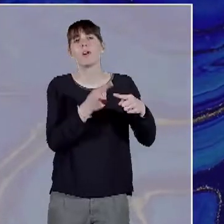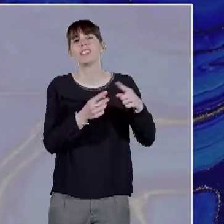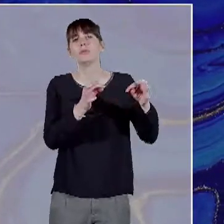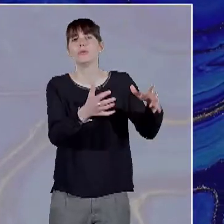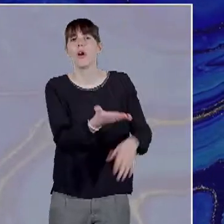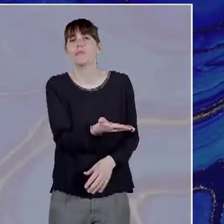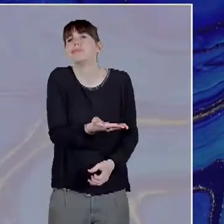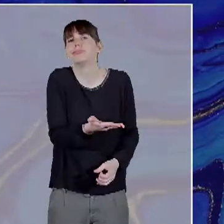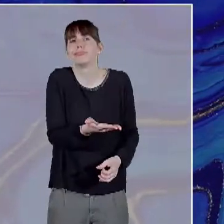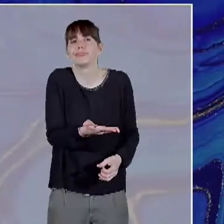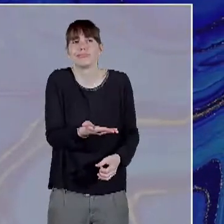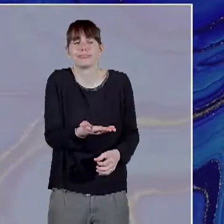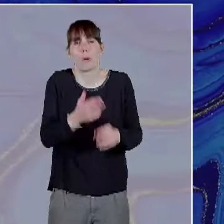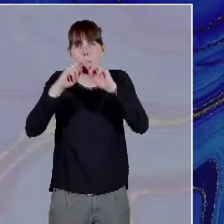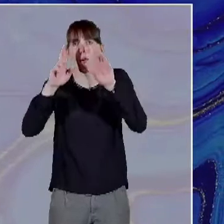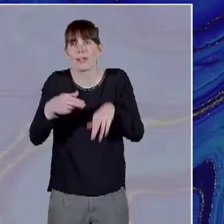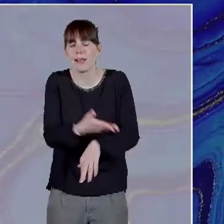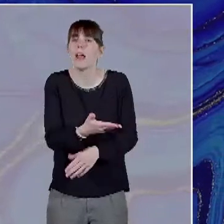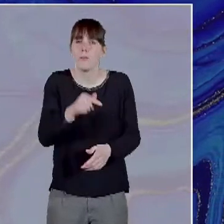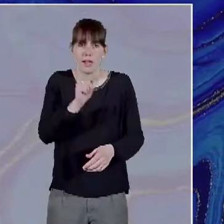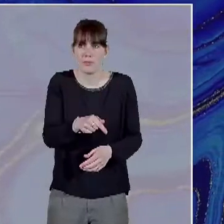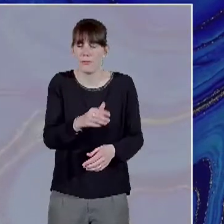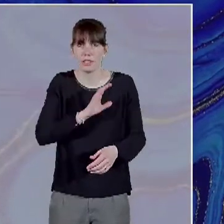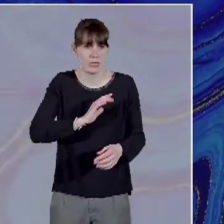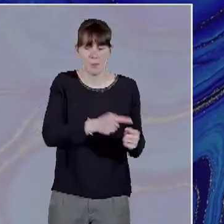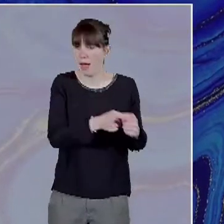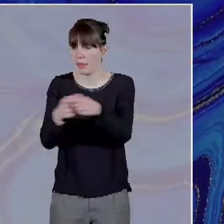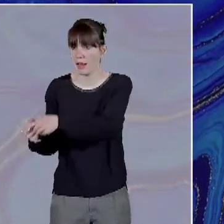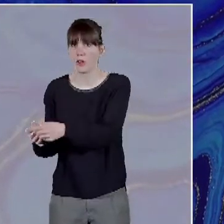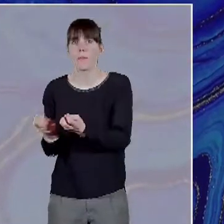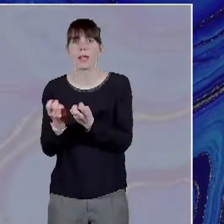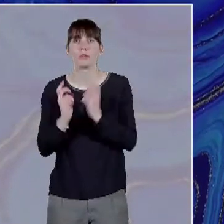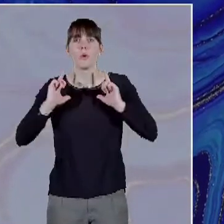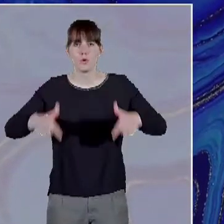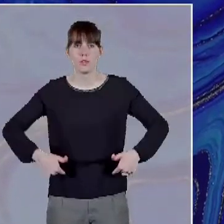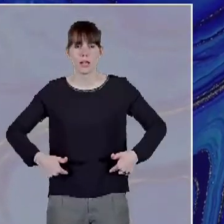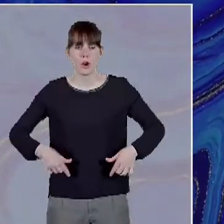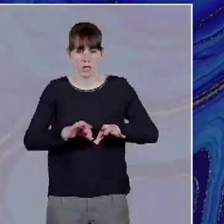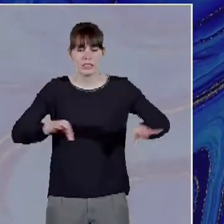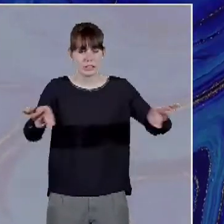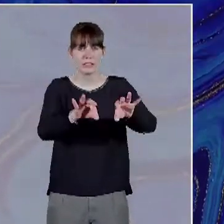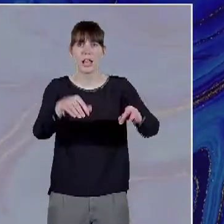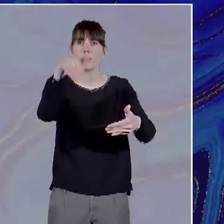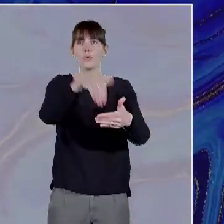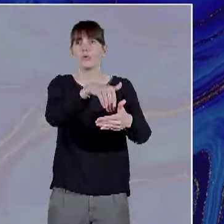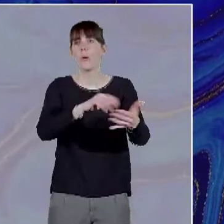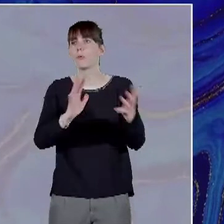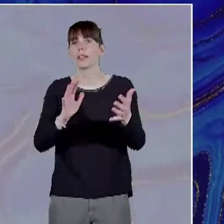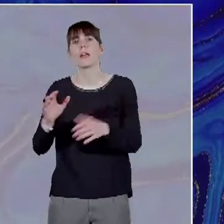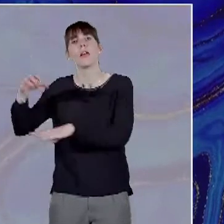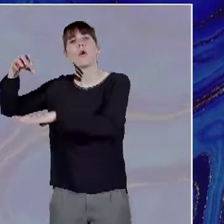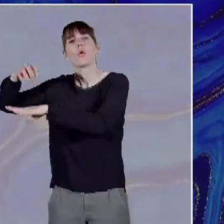les mutualiser. Ça, de plus en plus, on va construire bientôt une école qui mutualisera une salle, un préau avec un conservatoire qui pourra